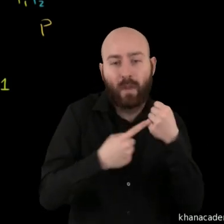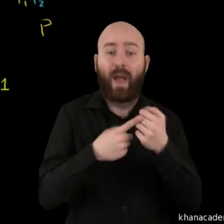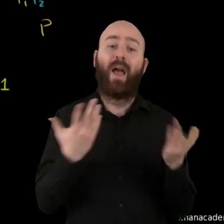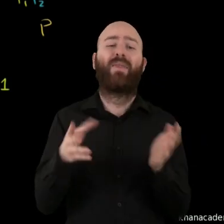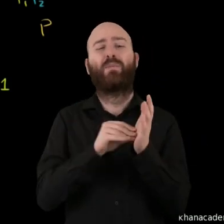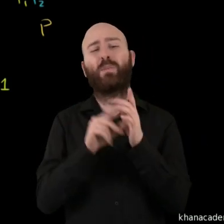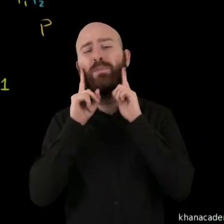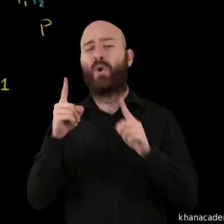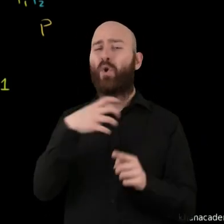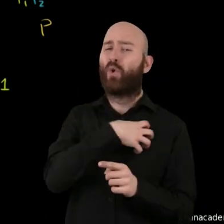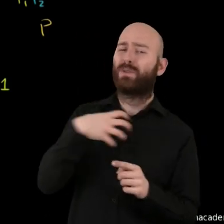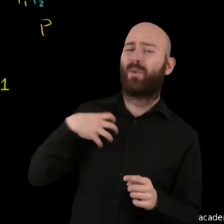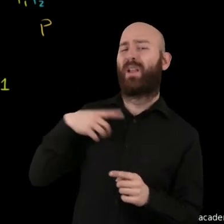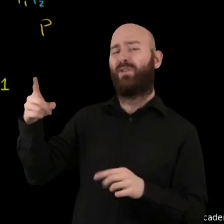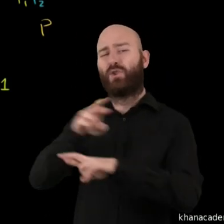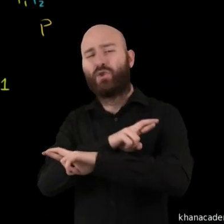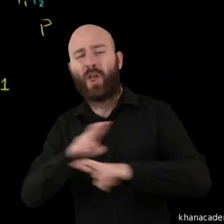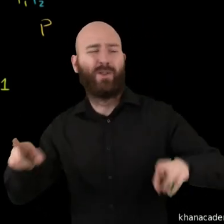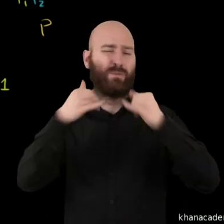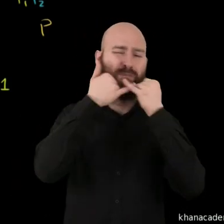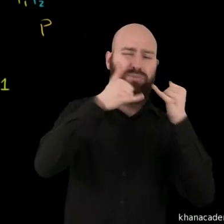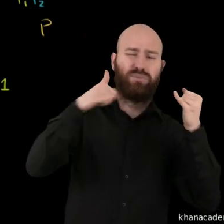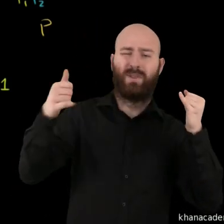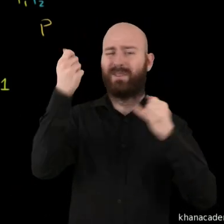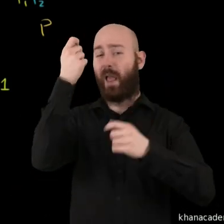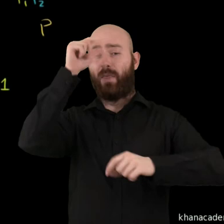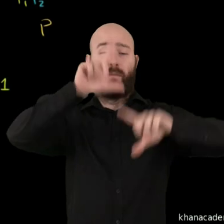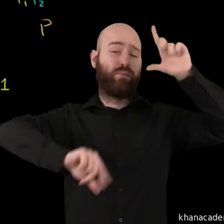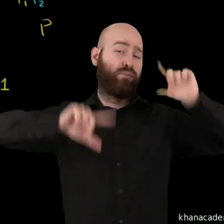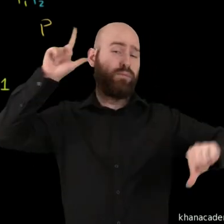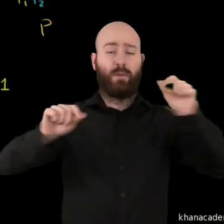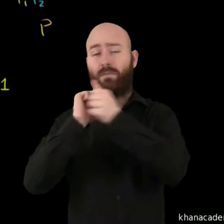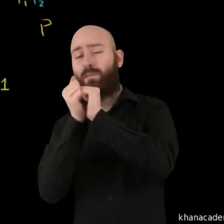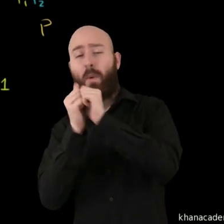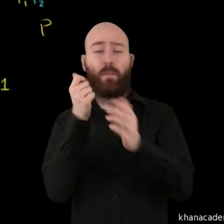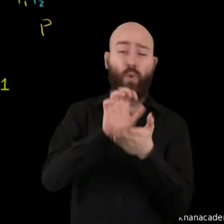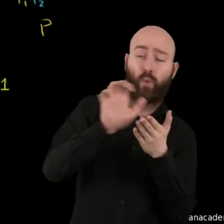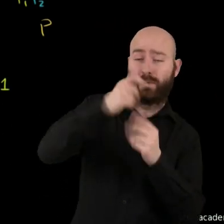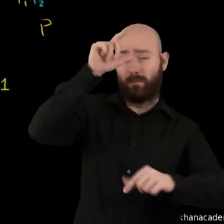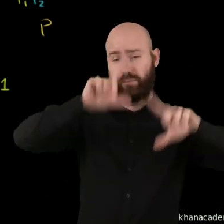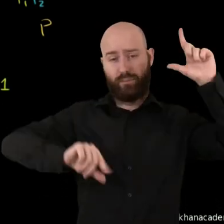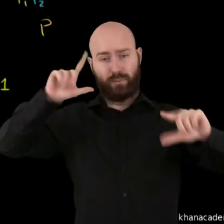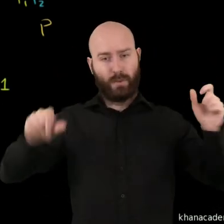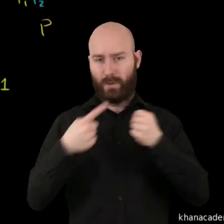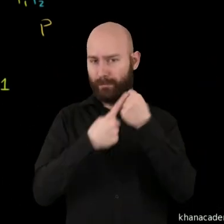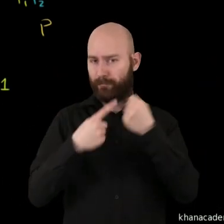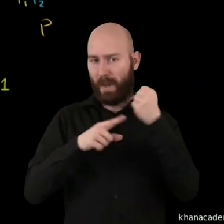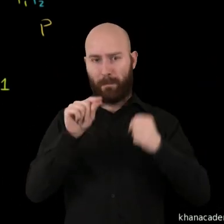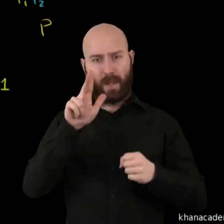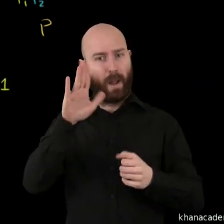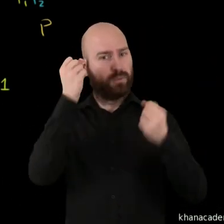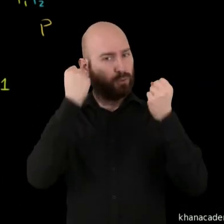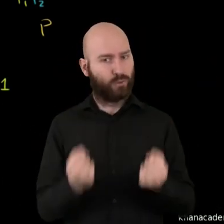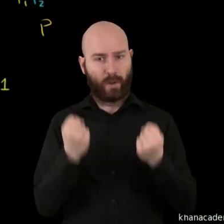dobrem. Gdybyśmy jednak mieli mnóstwo dóbr w prawdziwej gospodarce ze zmianami cen i ilości,